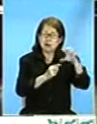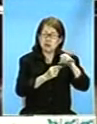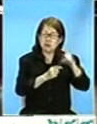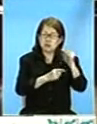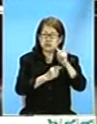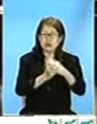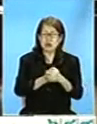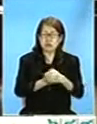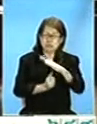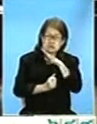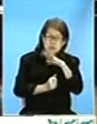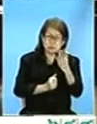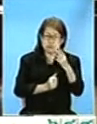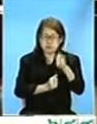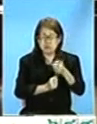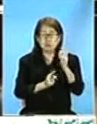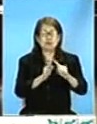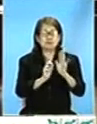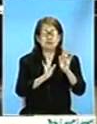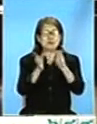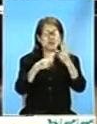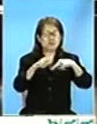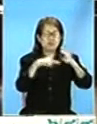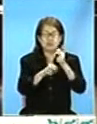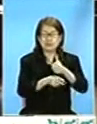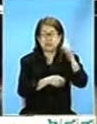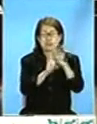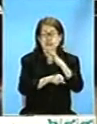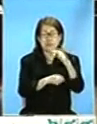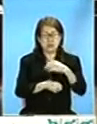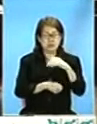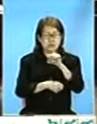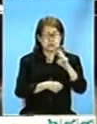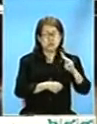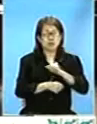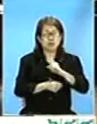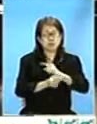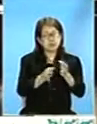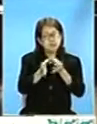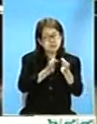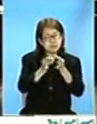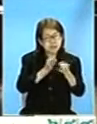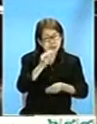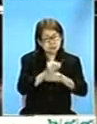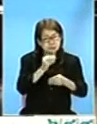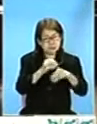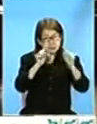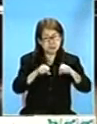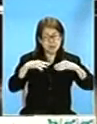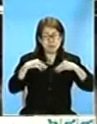ครับผ่านกระบวนการกลั่นกรองมาอย่างดีวุฒิเพียงแต่เป็นผู้ให้ความเห็นชอบเท่านั้นครับท่านประธานครับขอบคุ